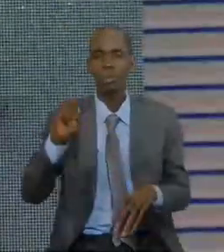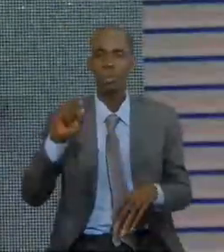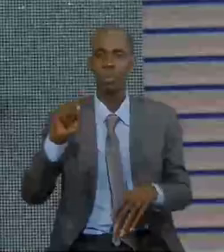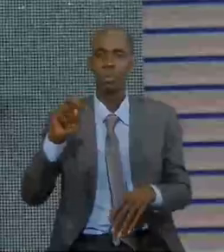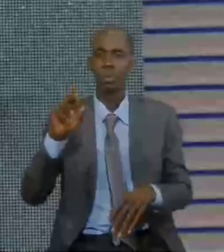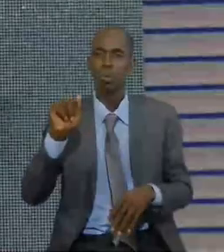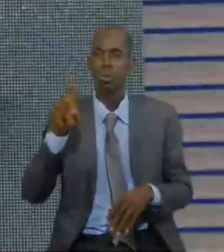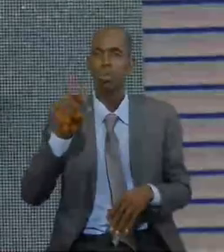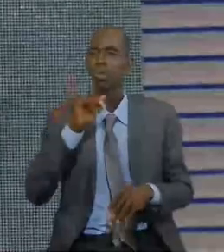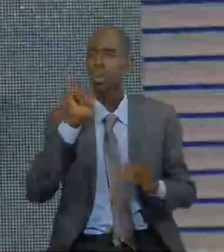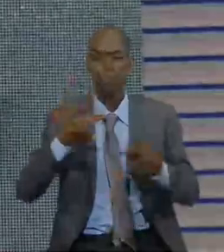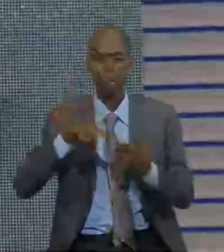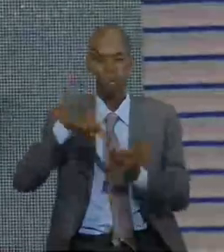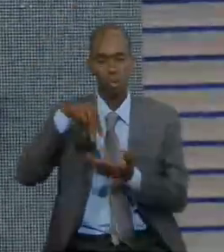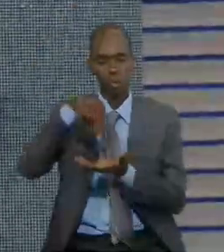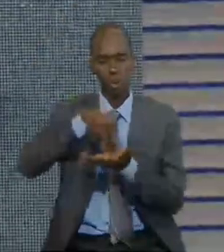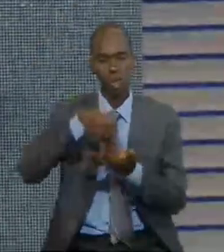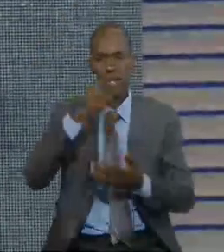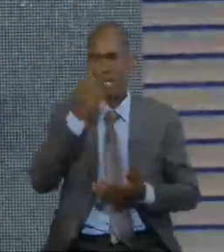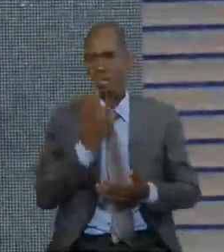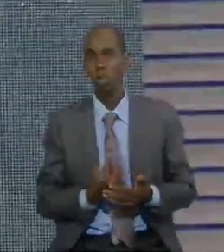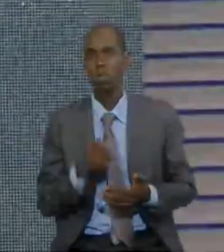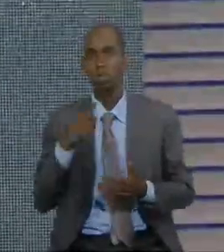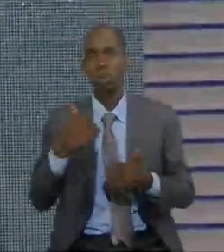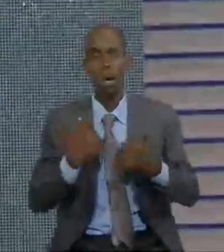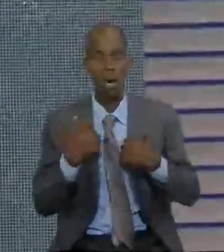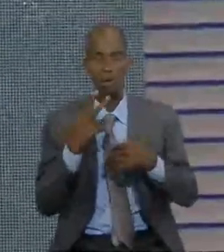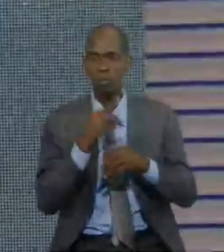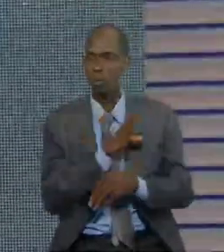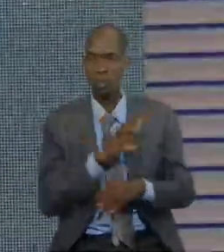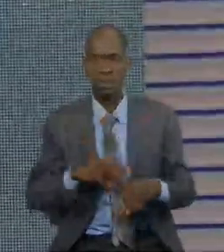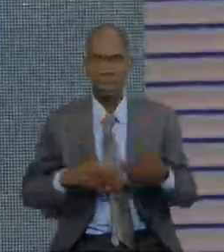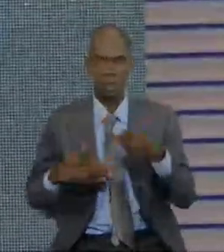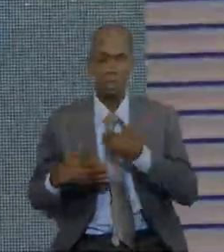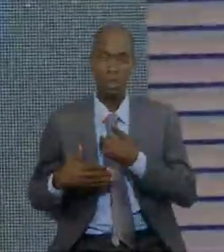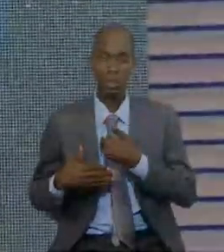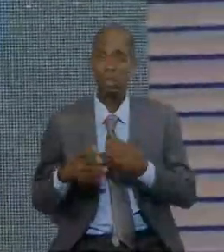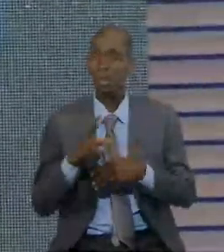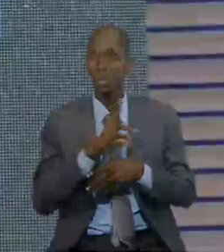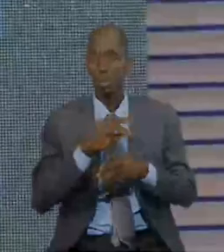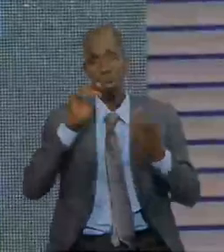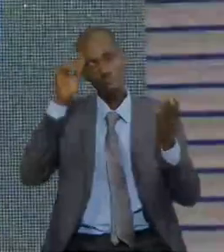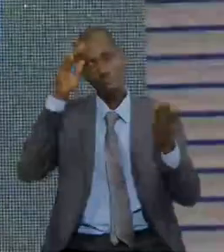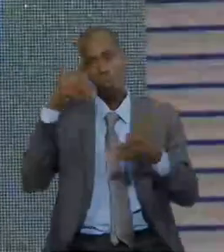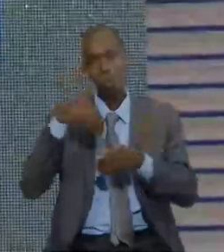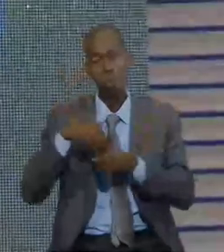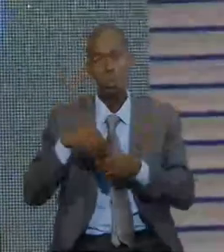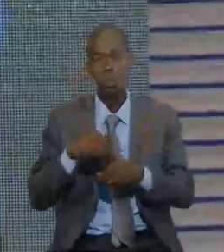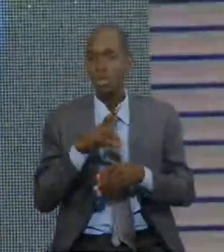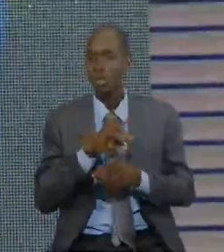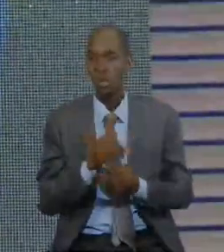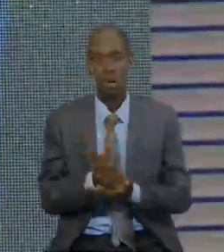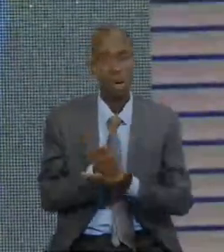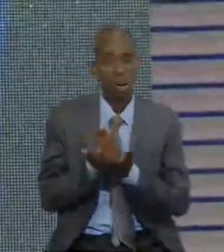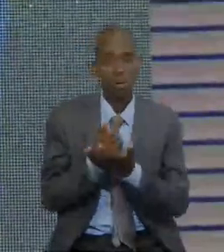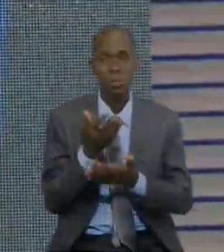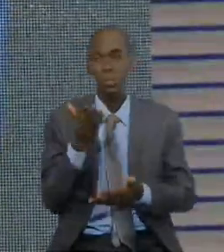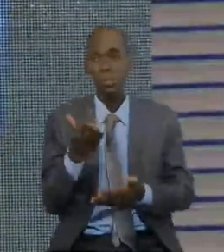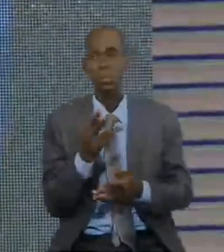tu n'arrivais pas à tenir tu n'avais aucun Christ aucune espérance aucun